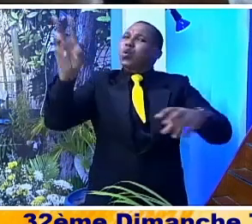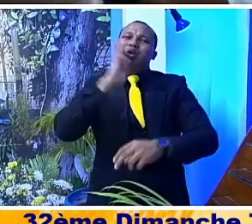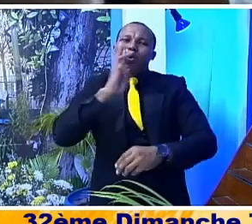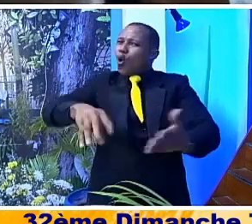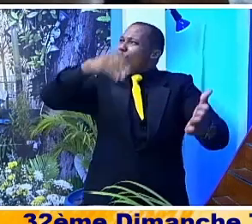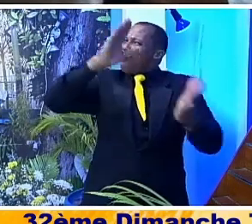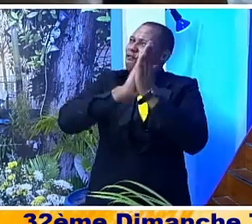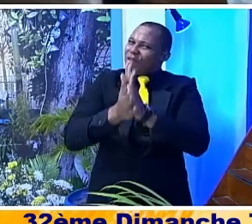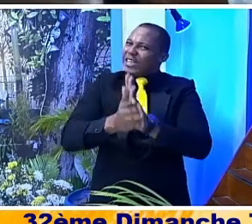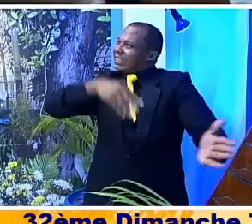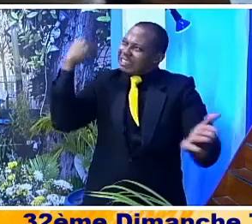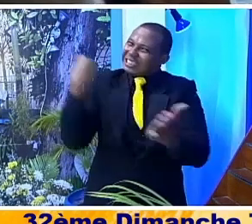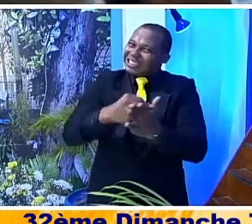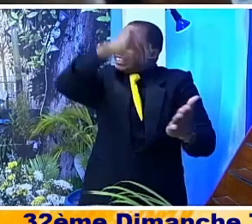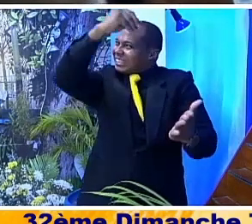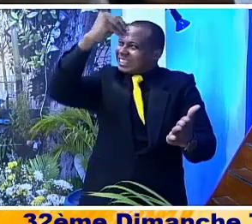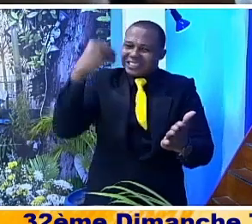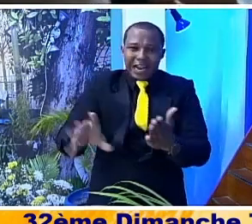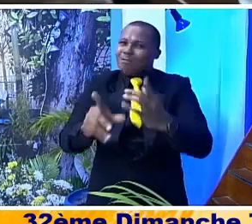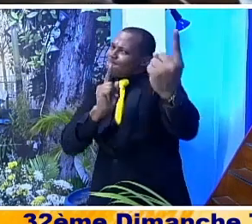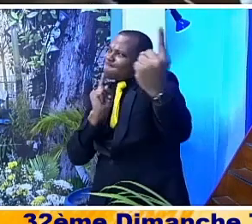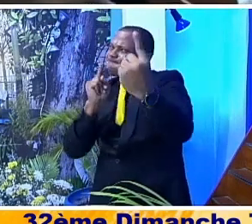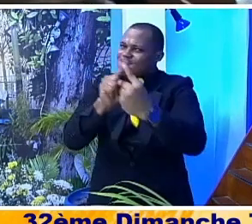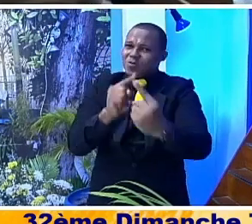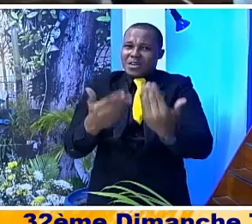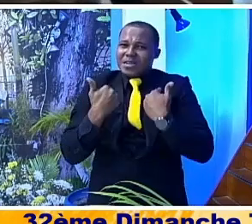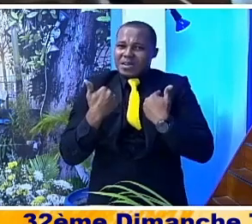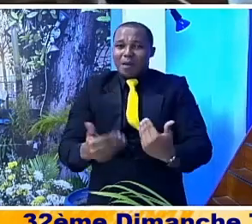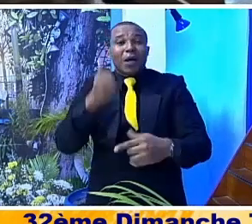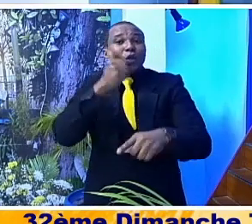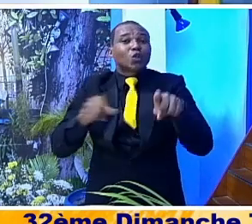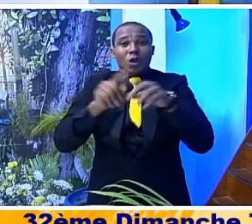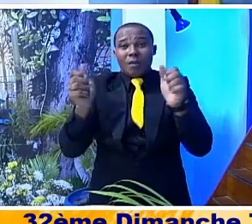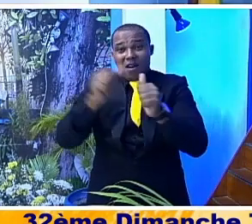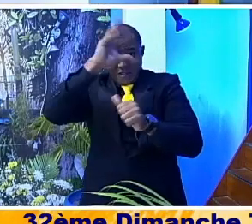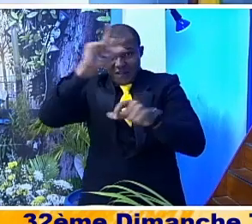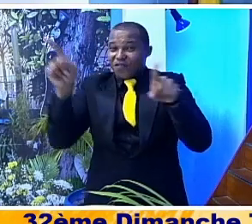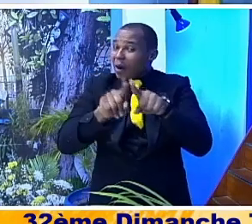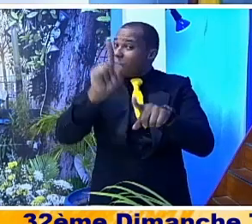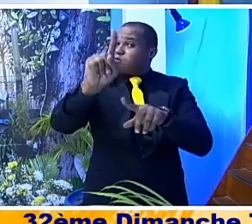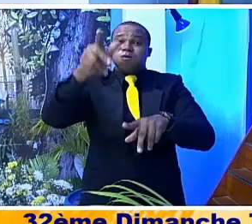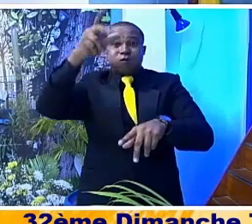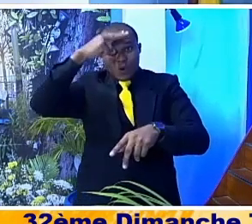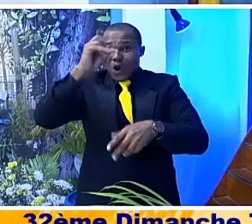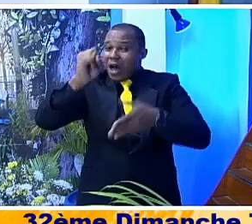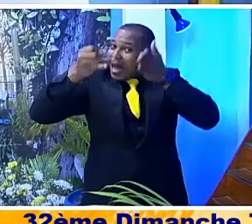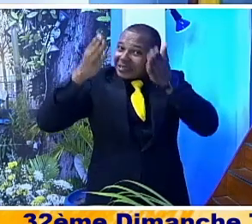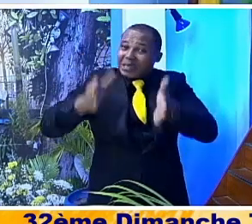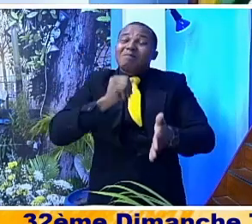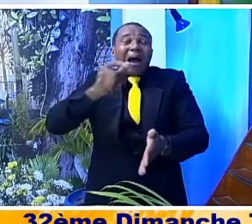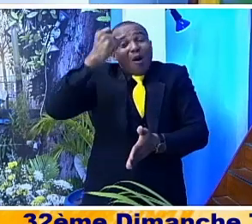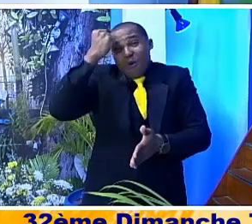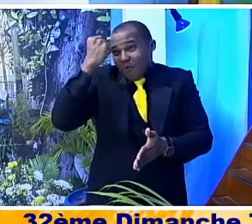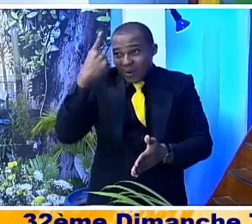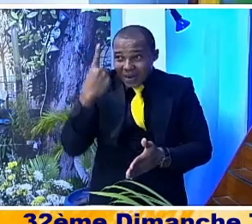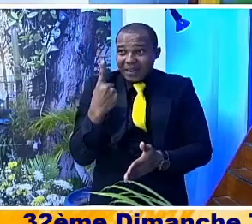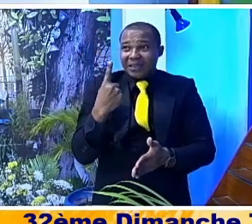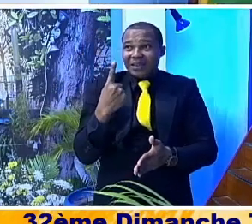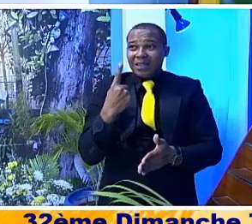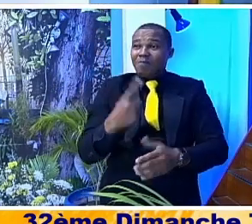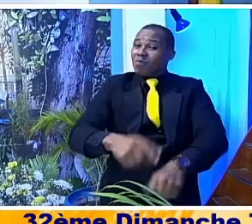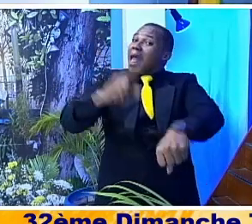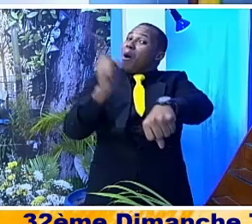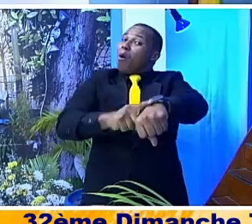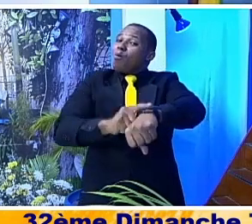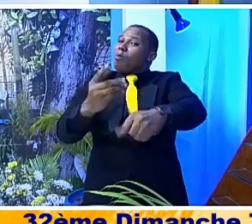bien, s'ouvre les prendre. Alors, pour jusqu'à présent, frère Maxime, on a ici, beaucoup de gens qui comprennent.